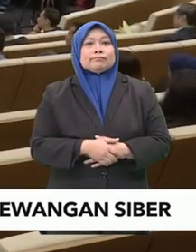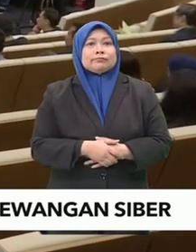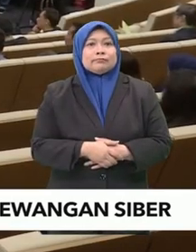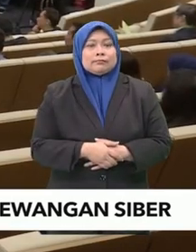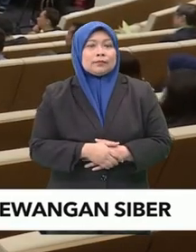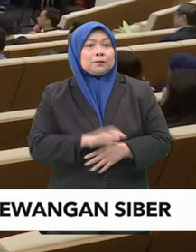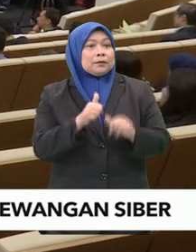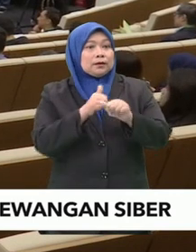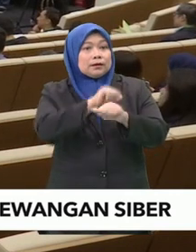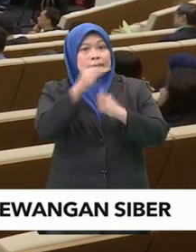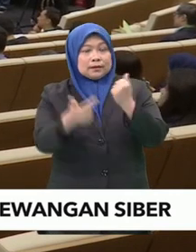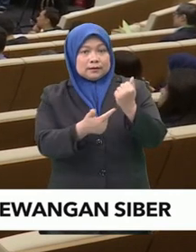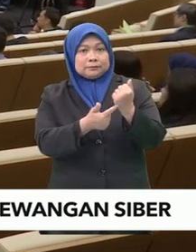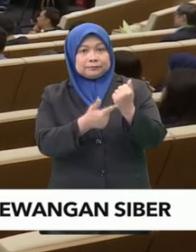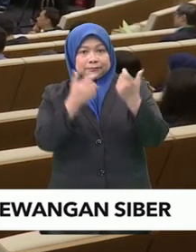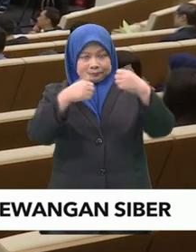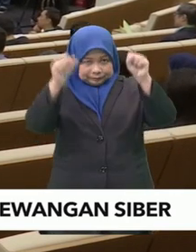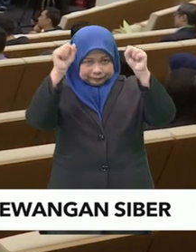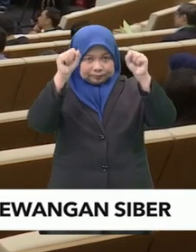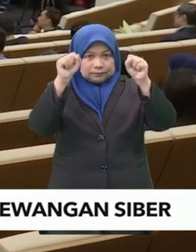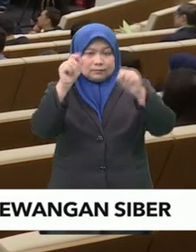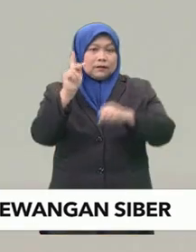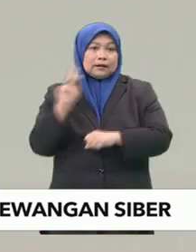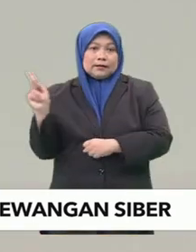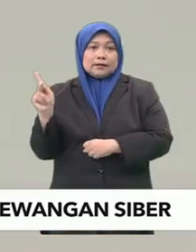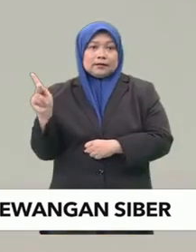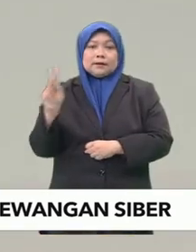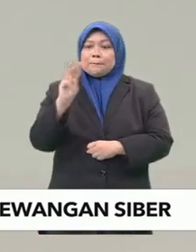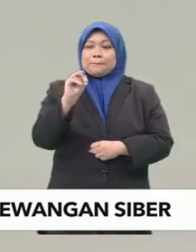menurut naik presiden kanan berhematan pembayaran digital